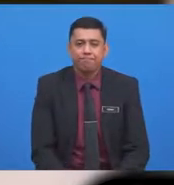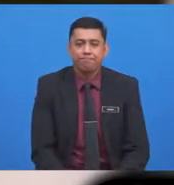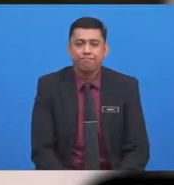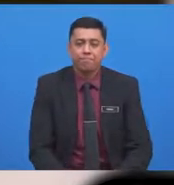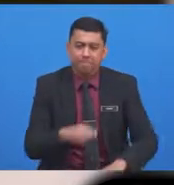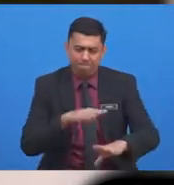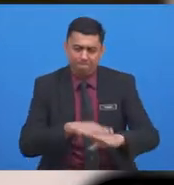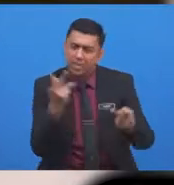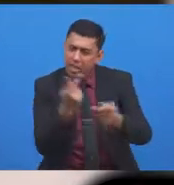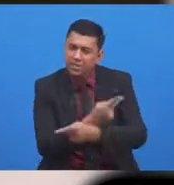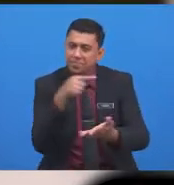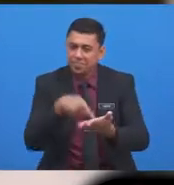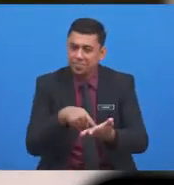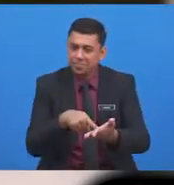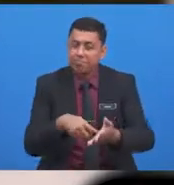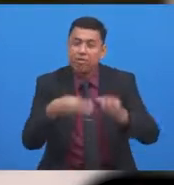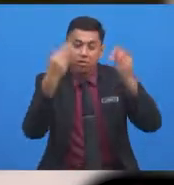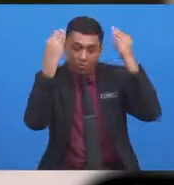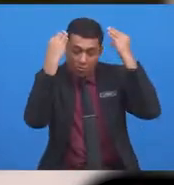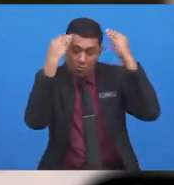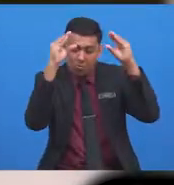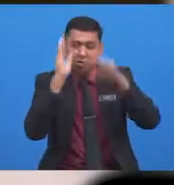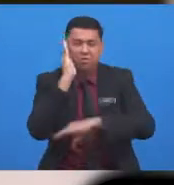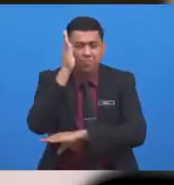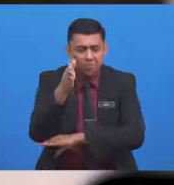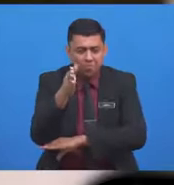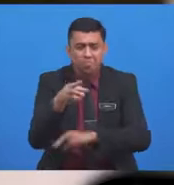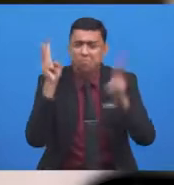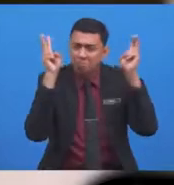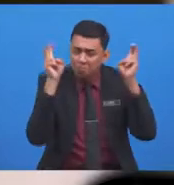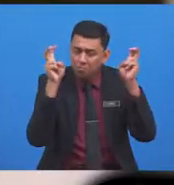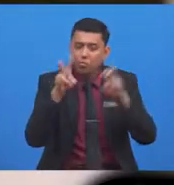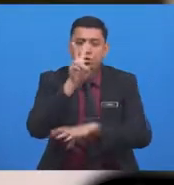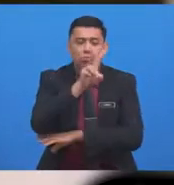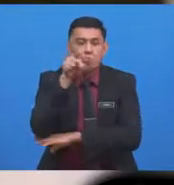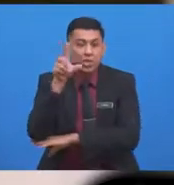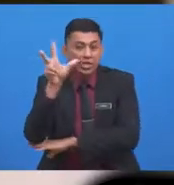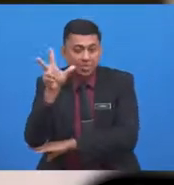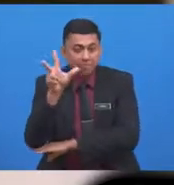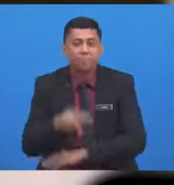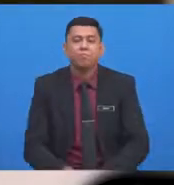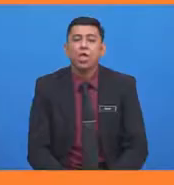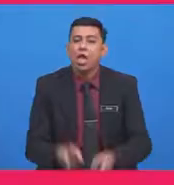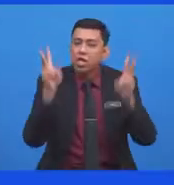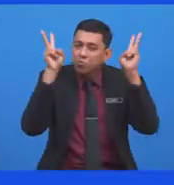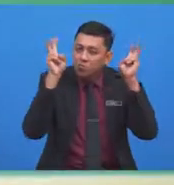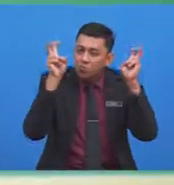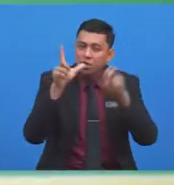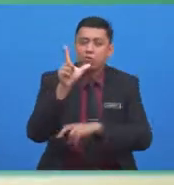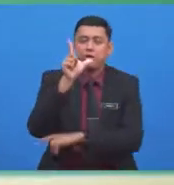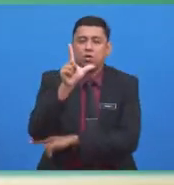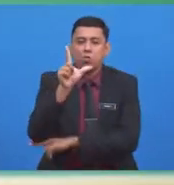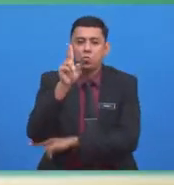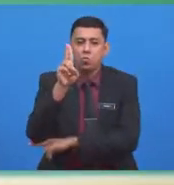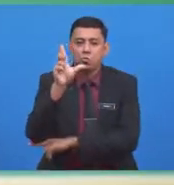Pada episod kali ini, cikgu akan menerangkan tema 2.3 iaitu tajuk Luluh